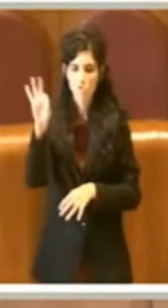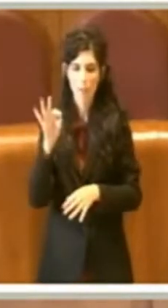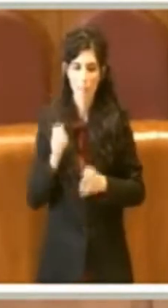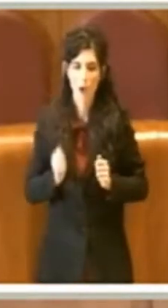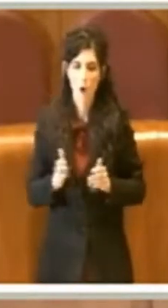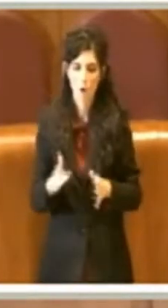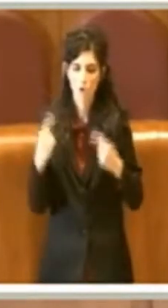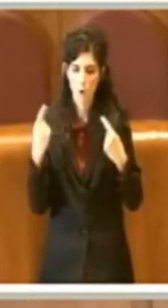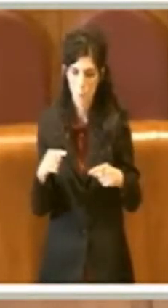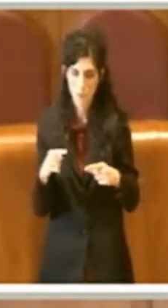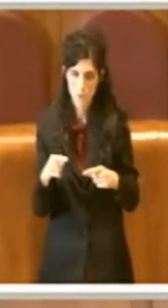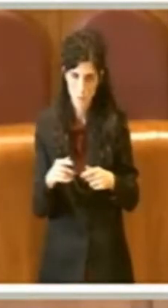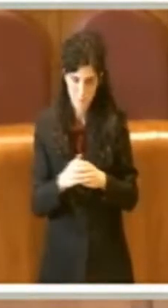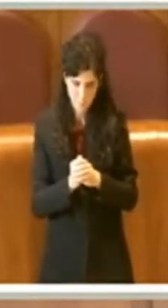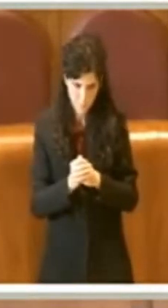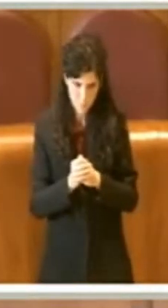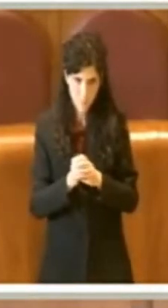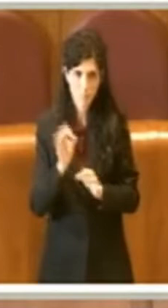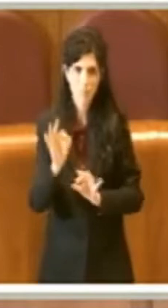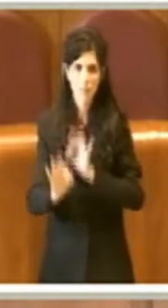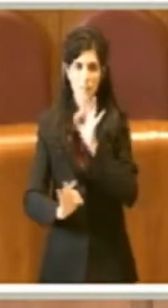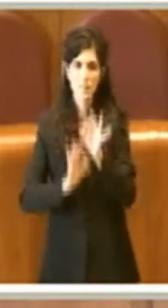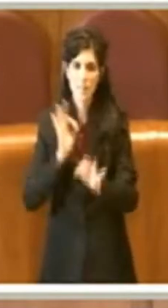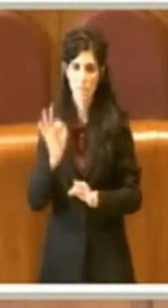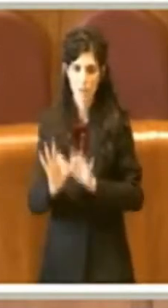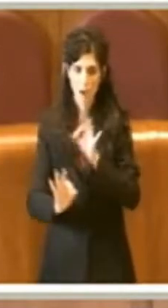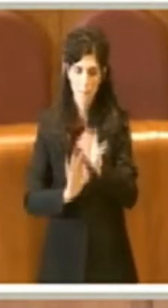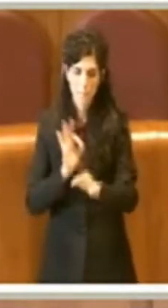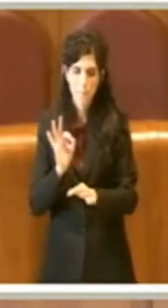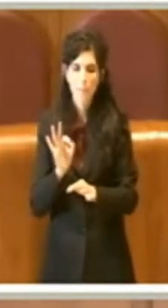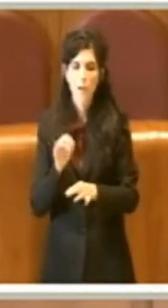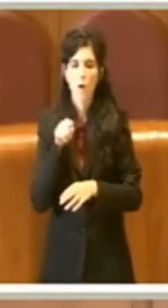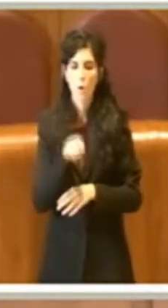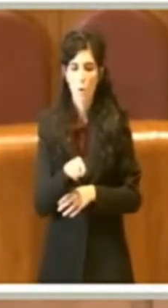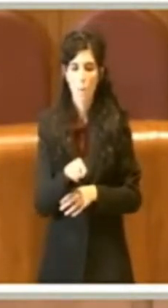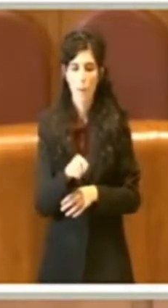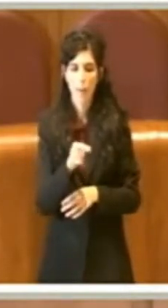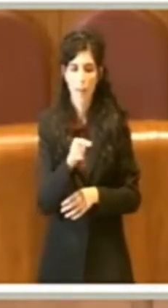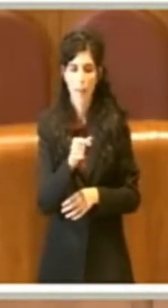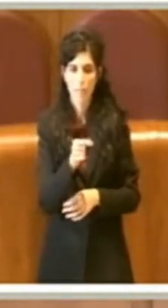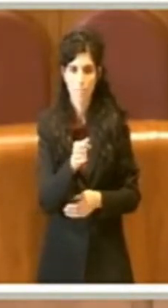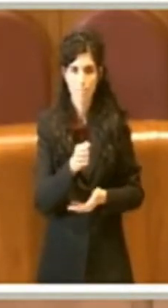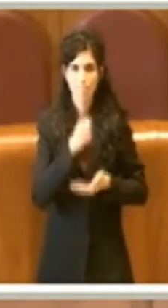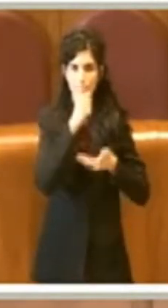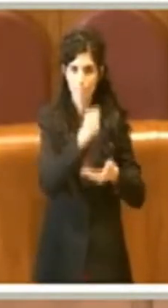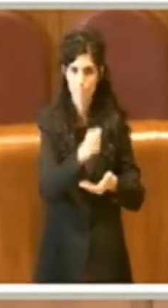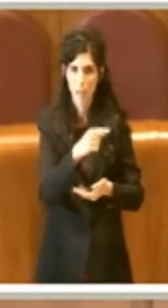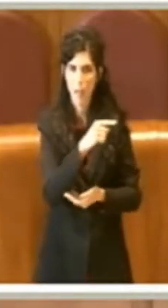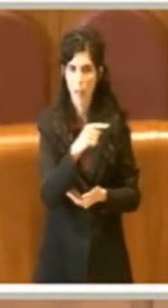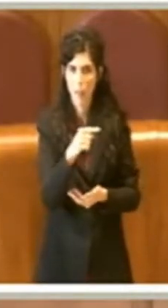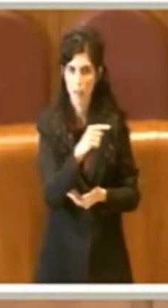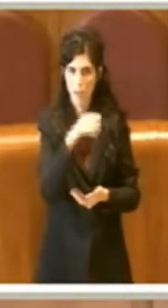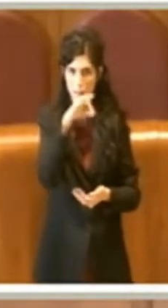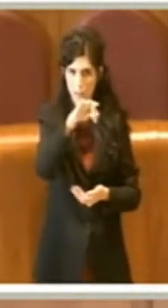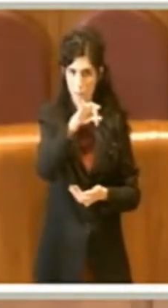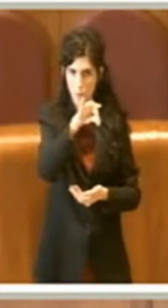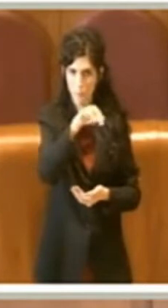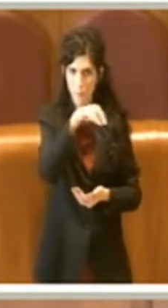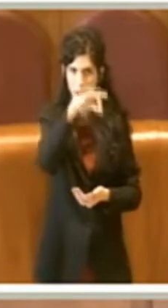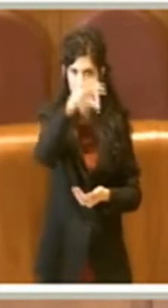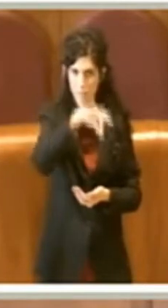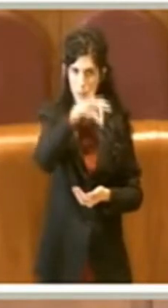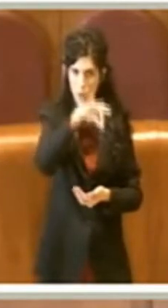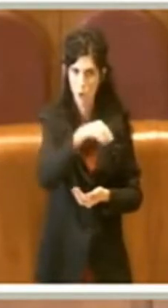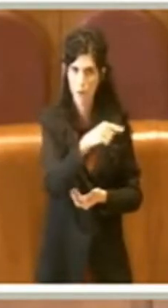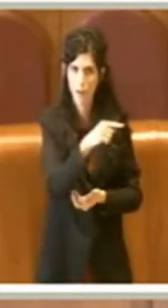passare passare appunto da un fitto passivo alla alla alla scelta